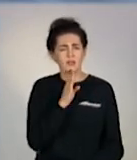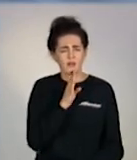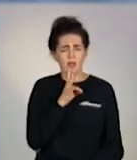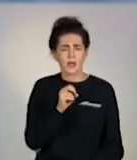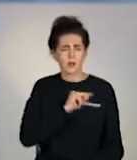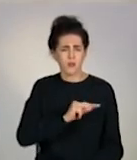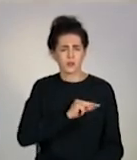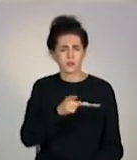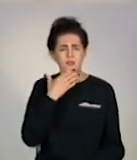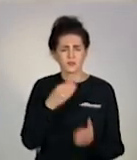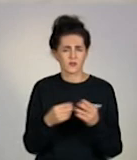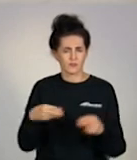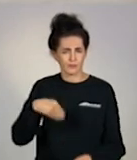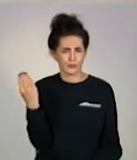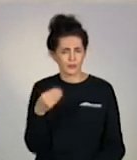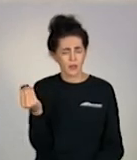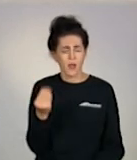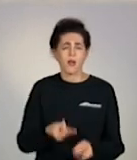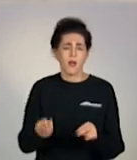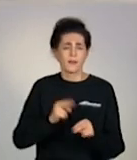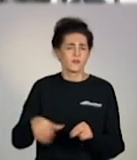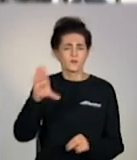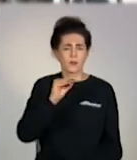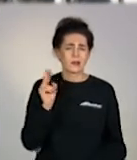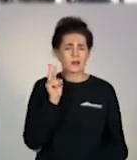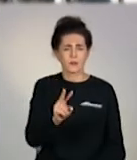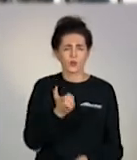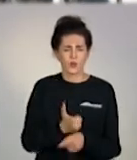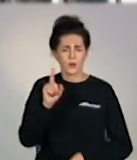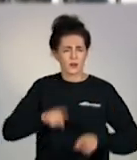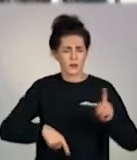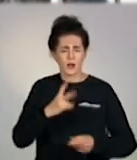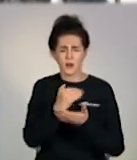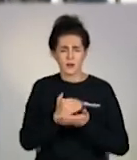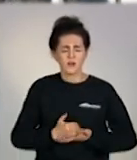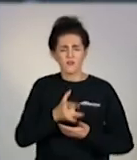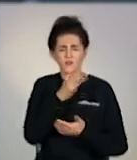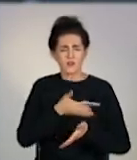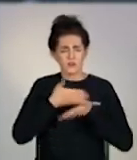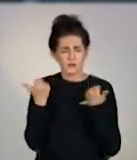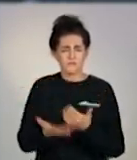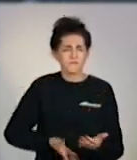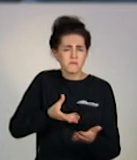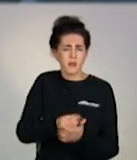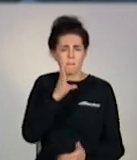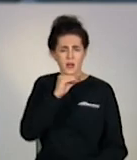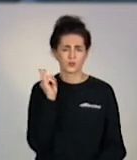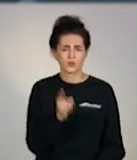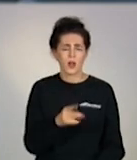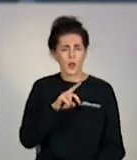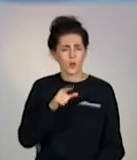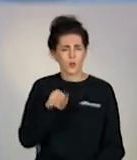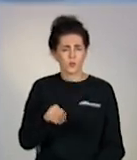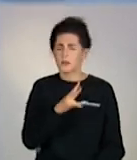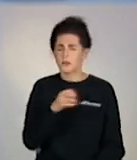жінка їздить за своїм посвідченням. Говорить, через те, що тролейбуси ходять не за графіком, доводиться платити у маршрутках. Там пільга не